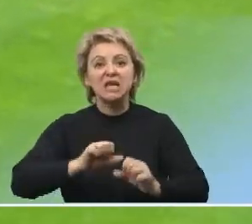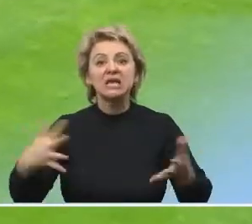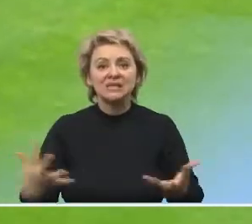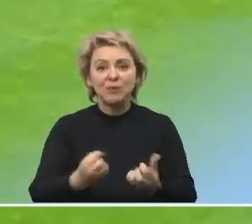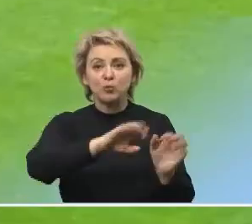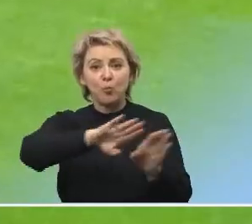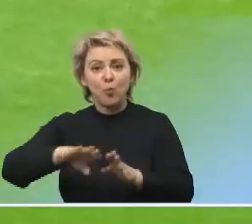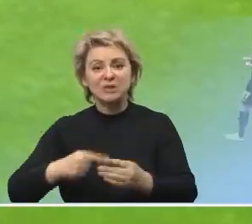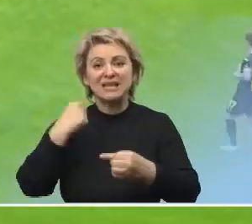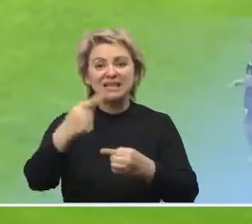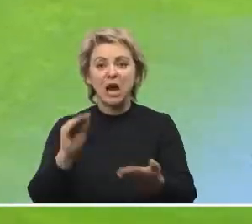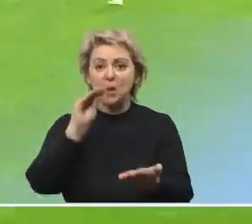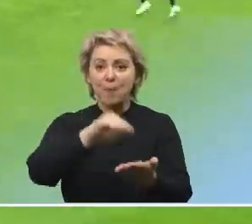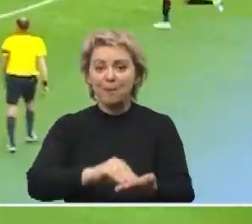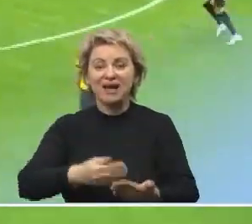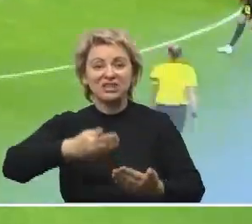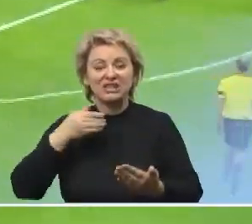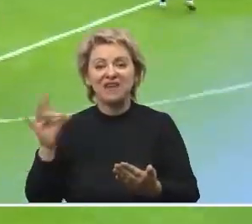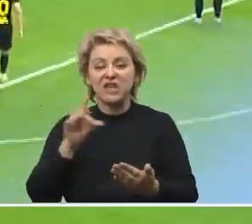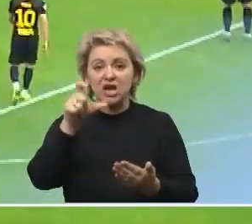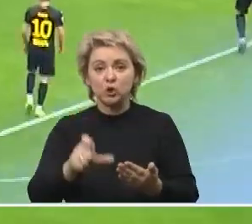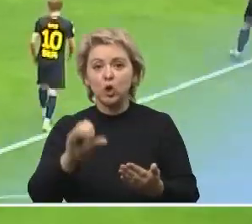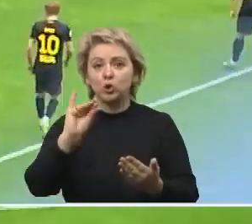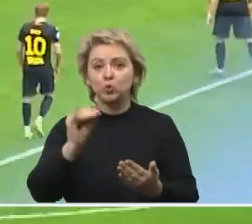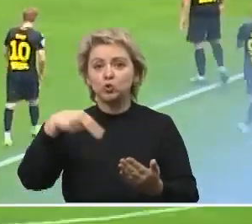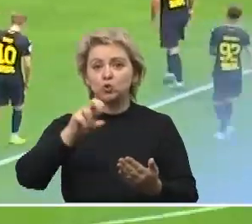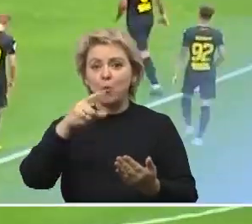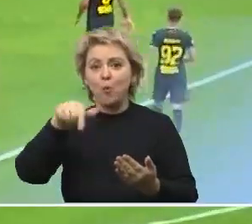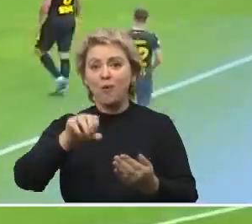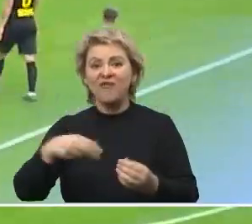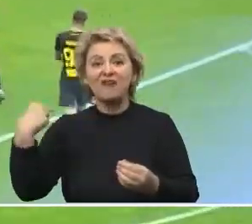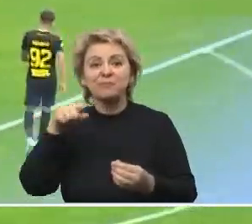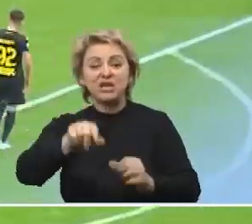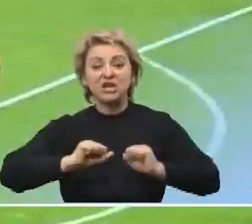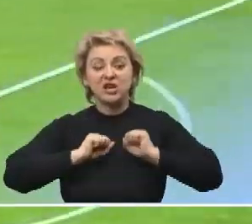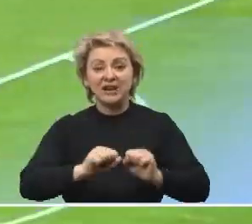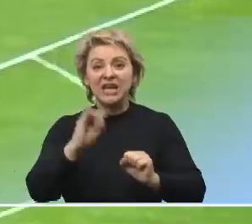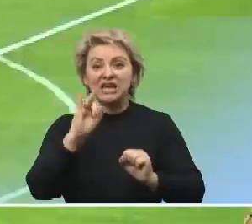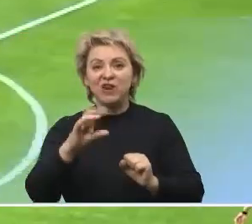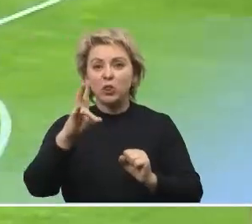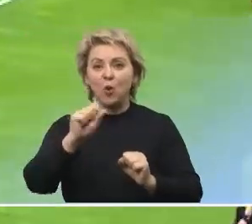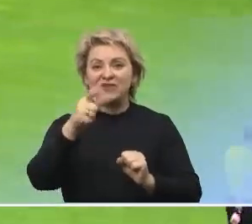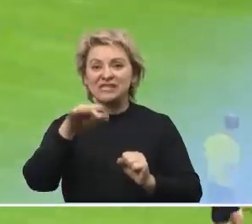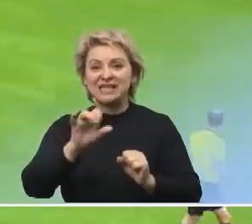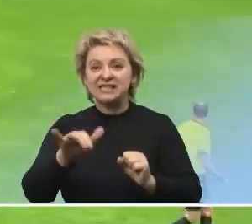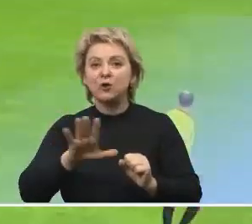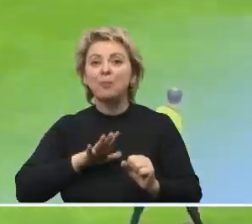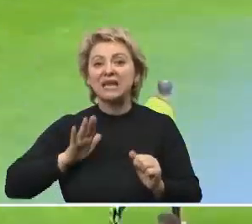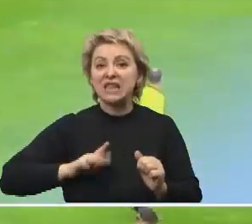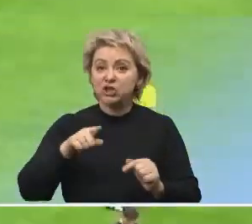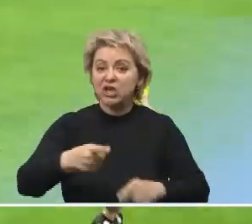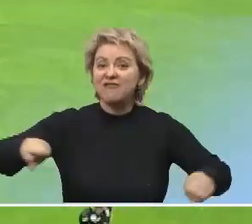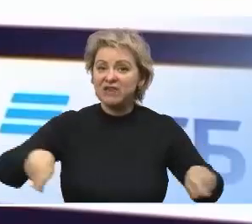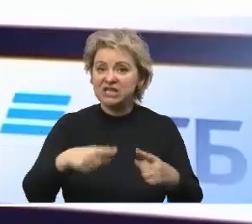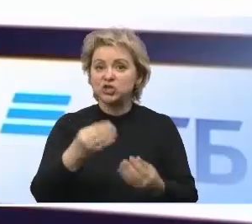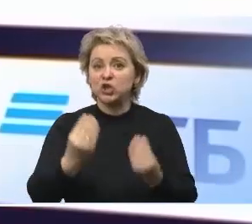спасений после дальнего выстрела недавнего ростовчанина Юсупова. Хотя в перерыве у защитника Ивана Новосельцева еще были надежды на